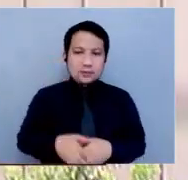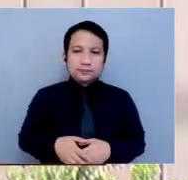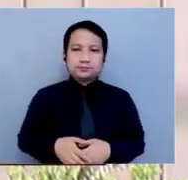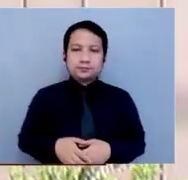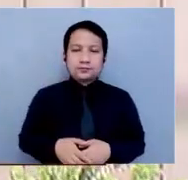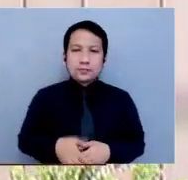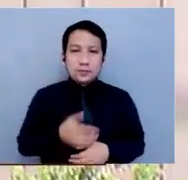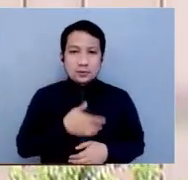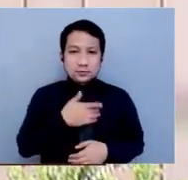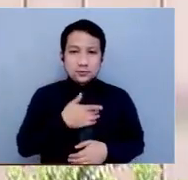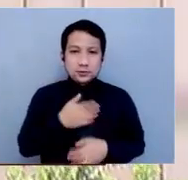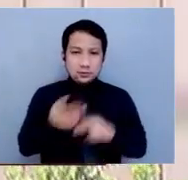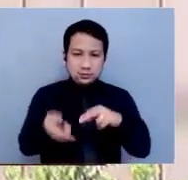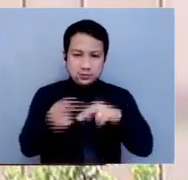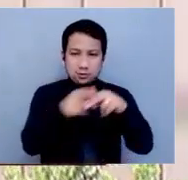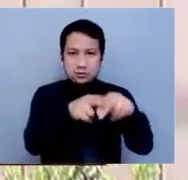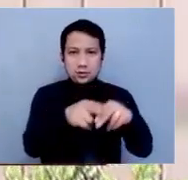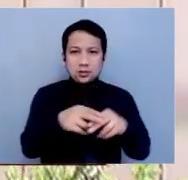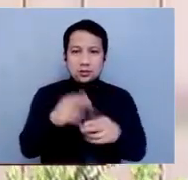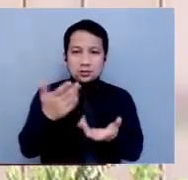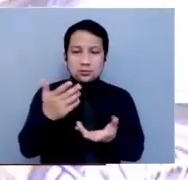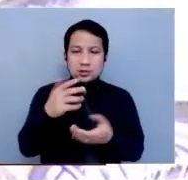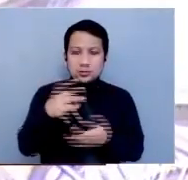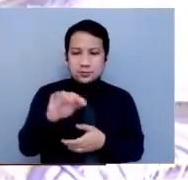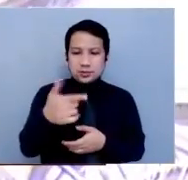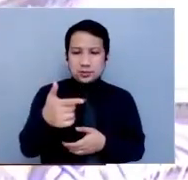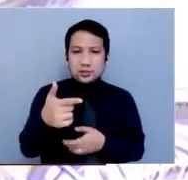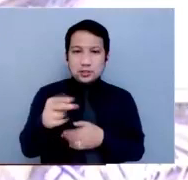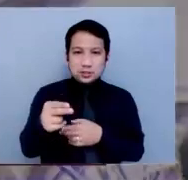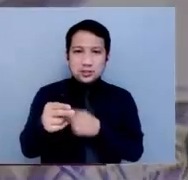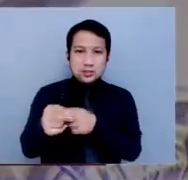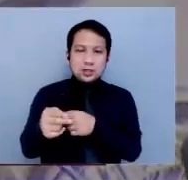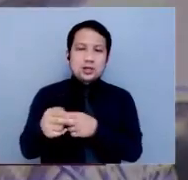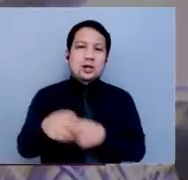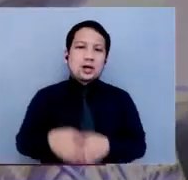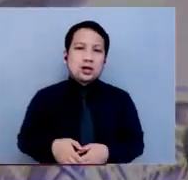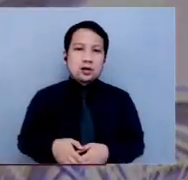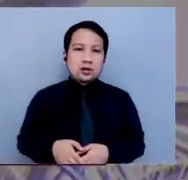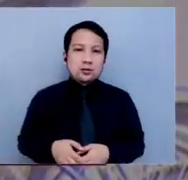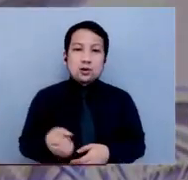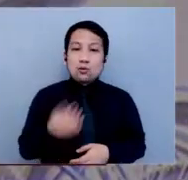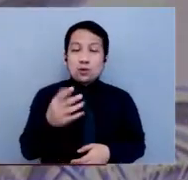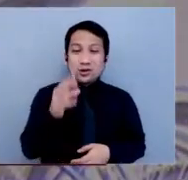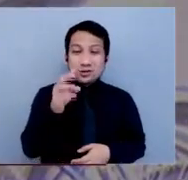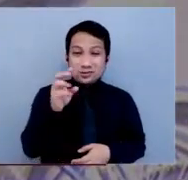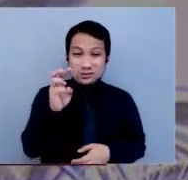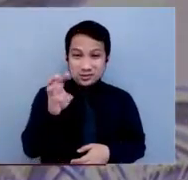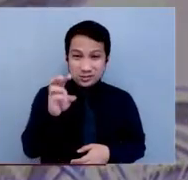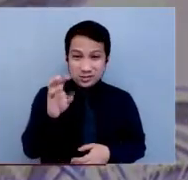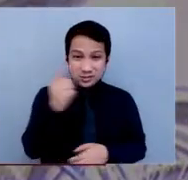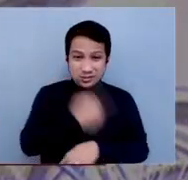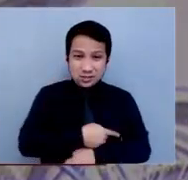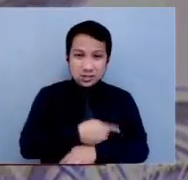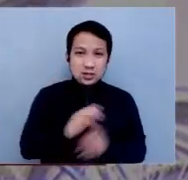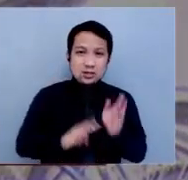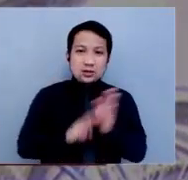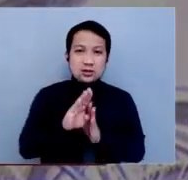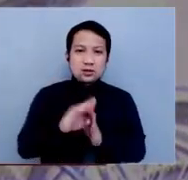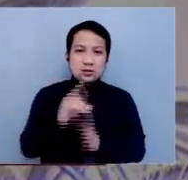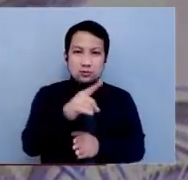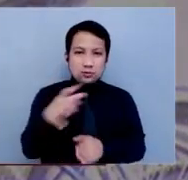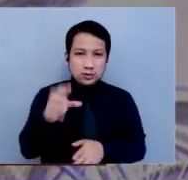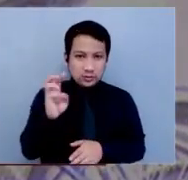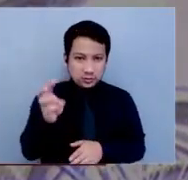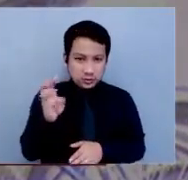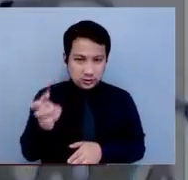Ramdam din ang pagtaas sa mga kaso ng COVID-19 sa Philippine General Hospital. Sa loob lang ng 9 na araw, pumalo sa mahigit 160